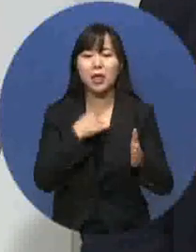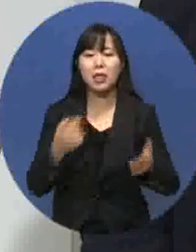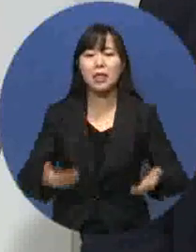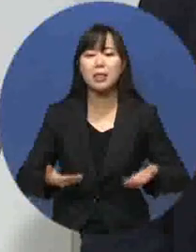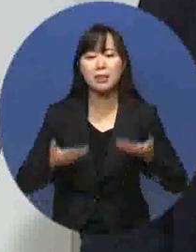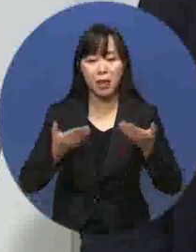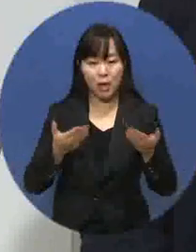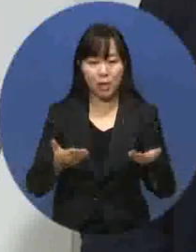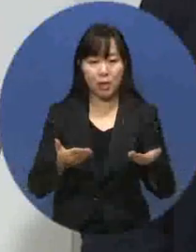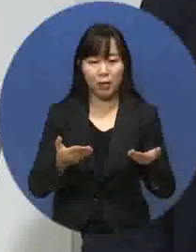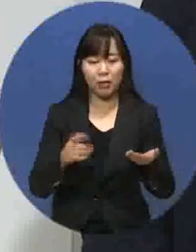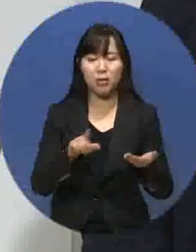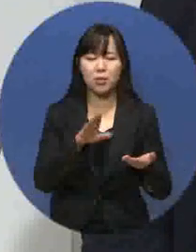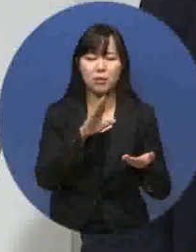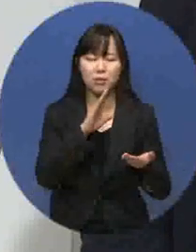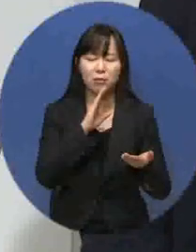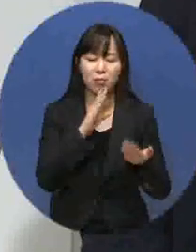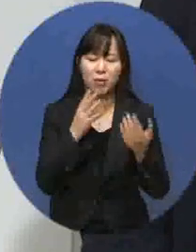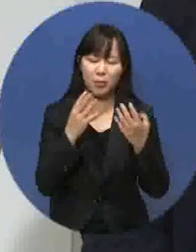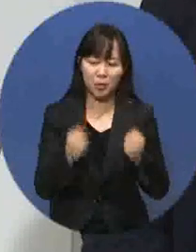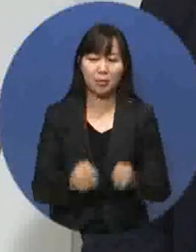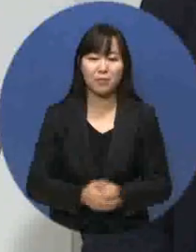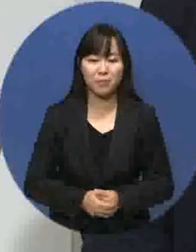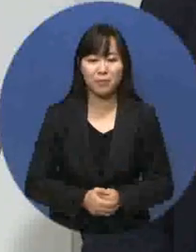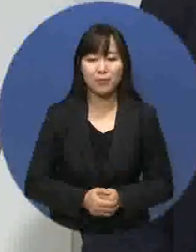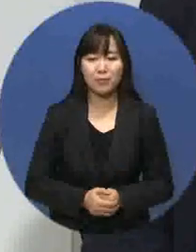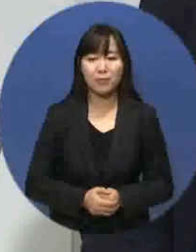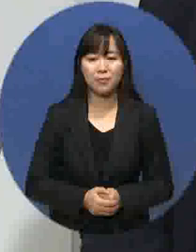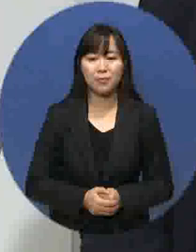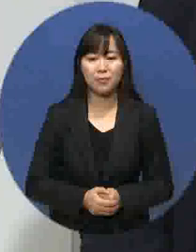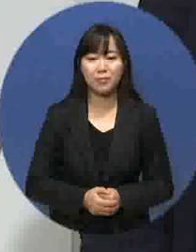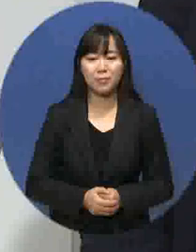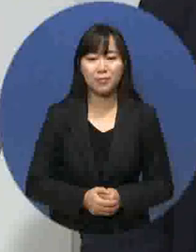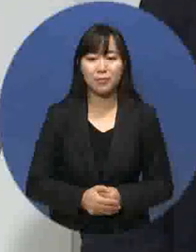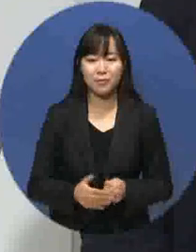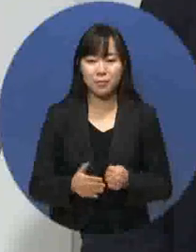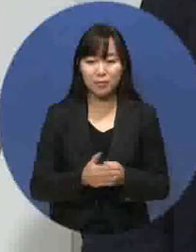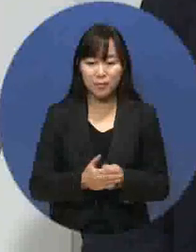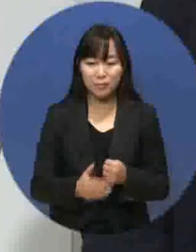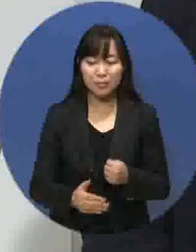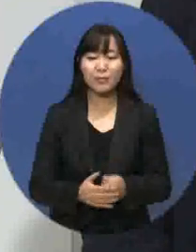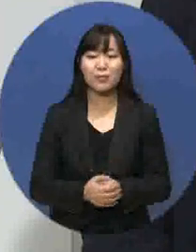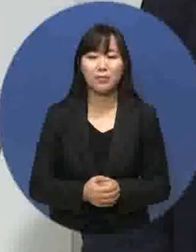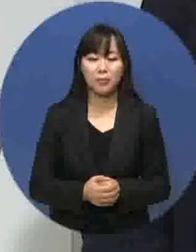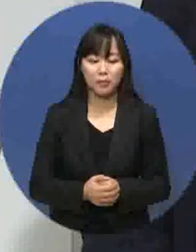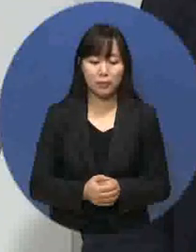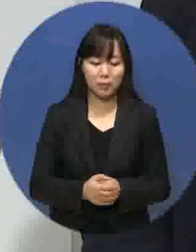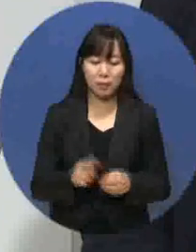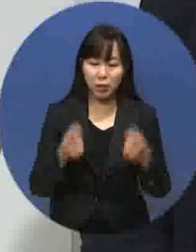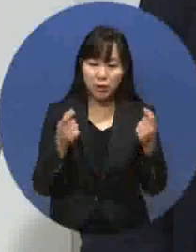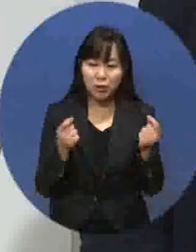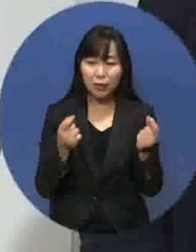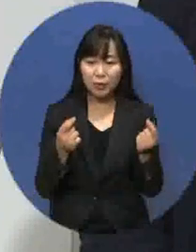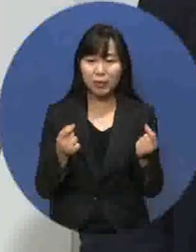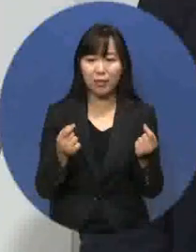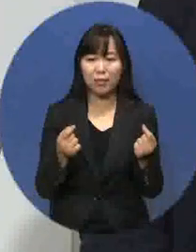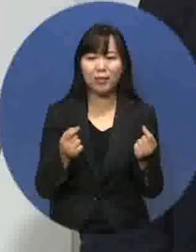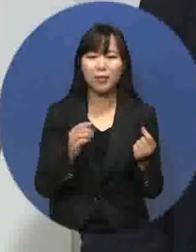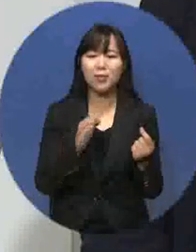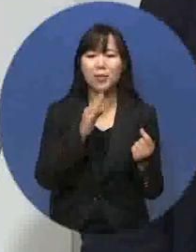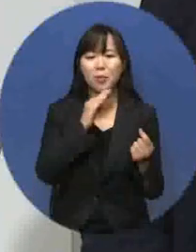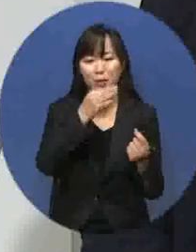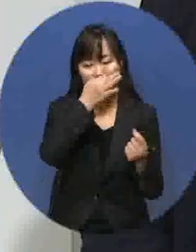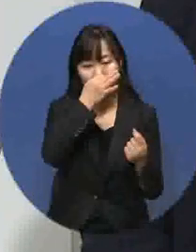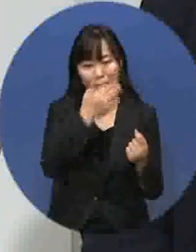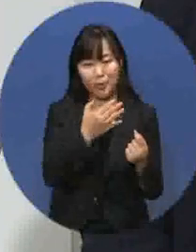되는 부분들이 굉장히 많습니다. 근데 그래서 그런 한 것들이 너무나